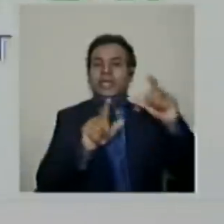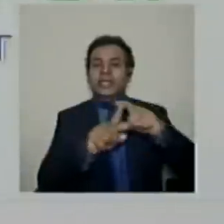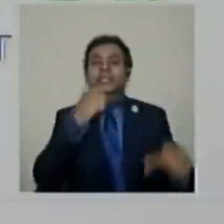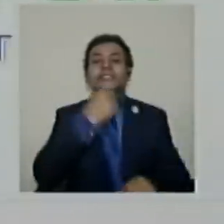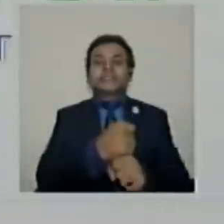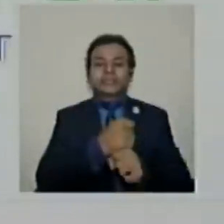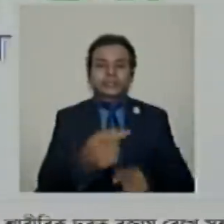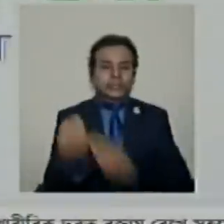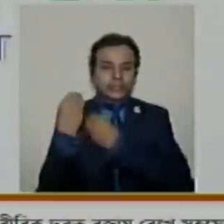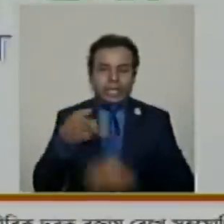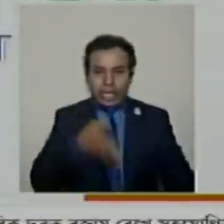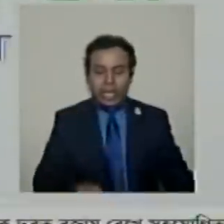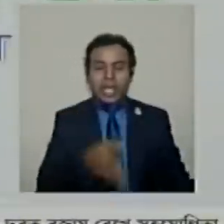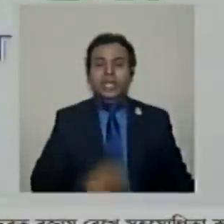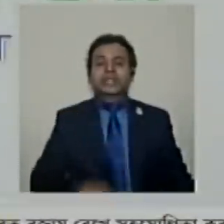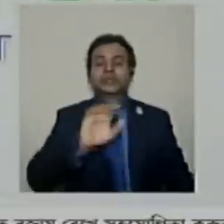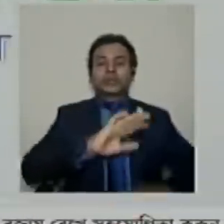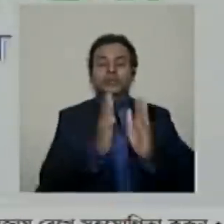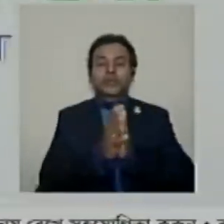সামনে হাজির হয়েছি।